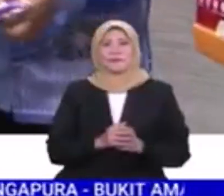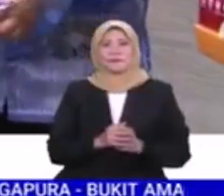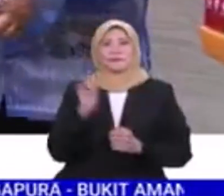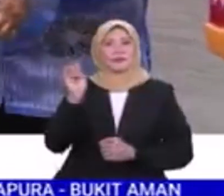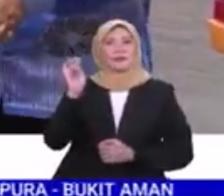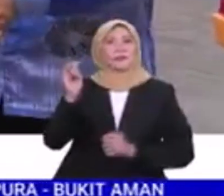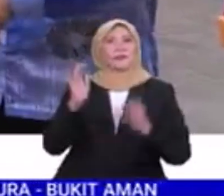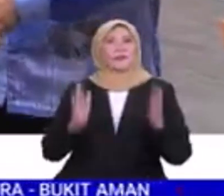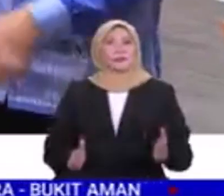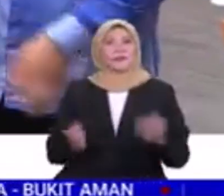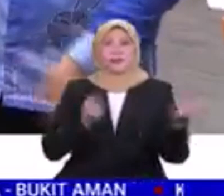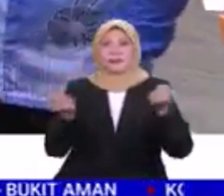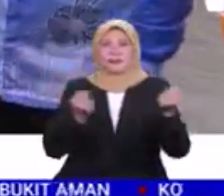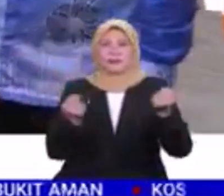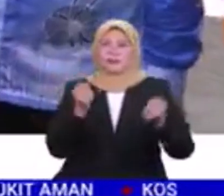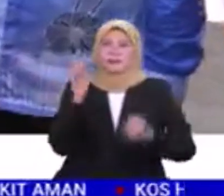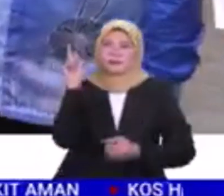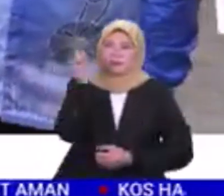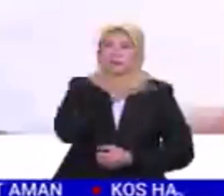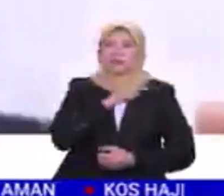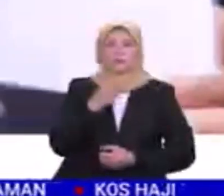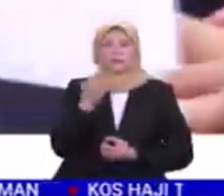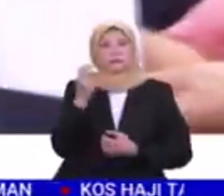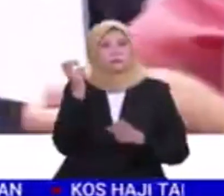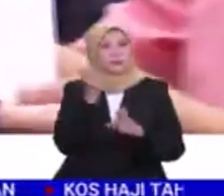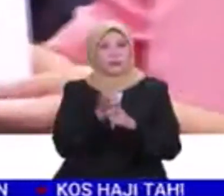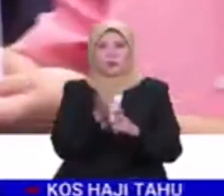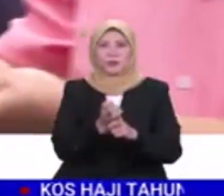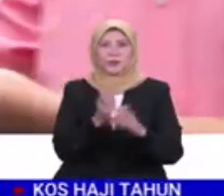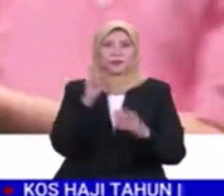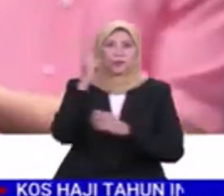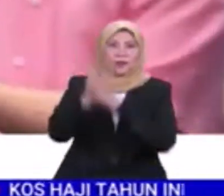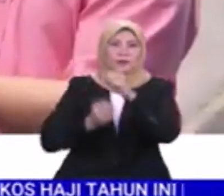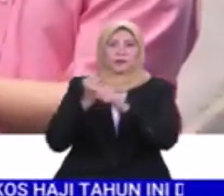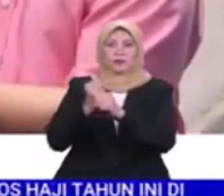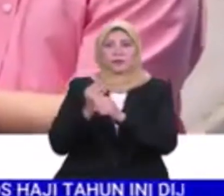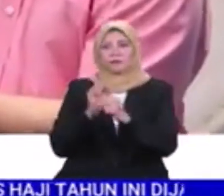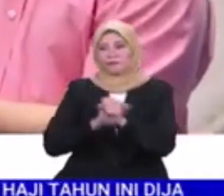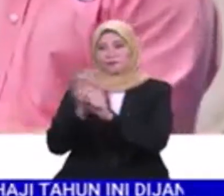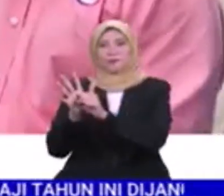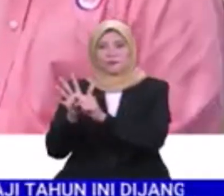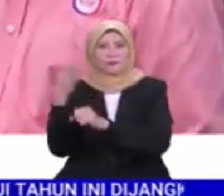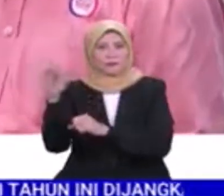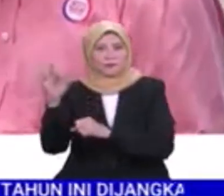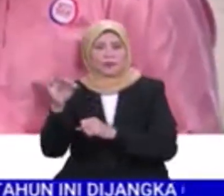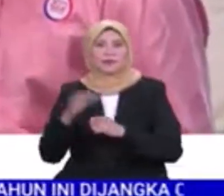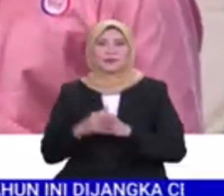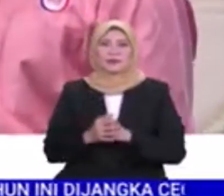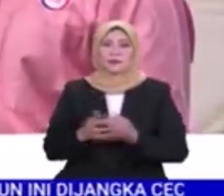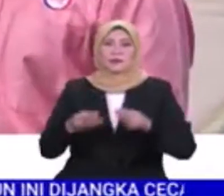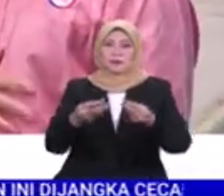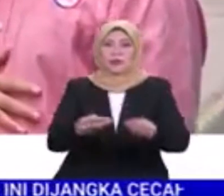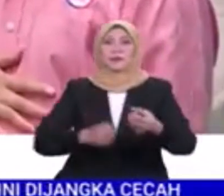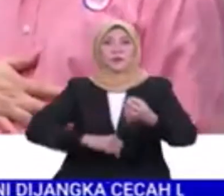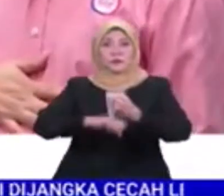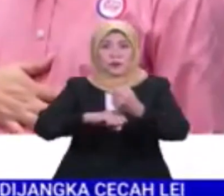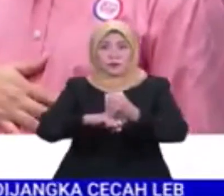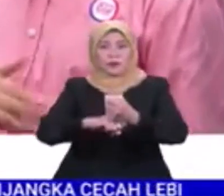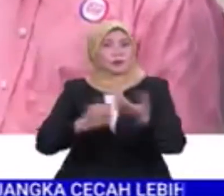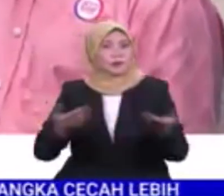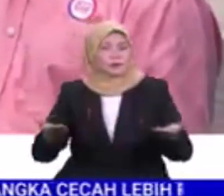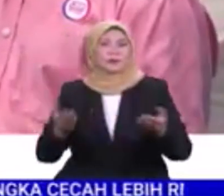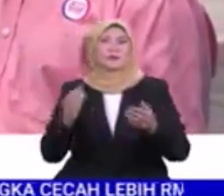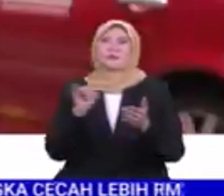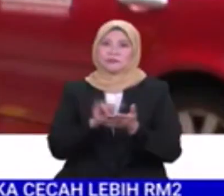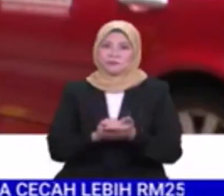pemandu teksi antara yang teruk terjejas sepanjang 2 tahun berdepan pandemik COVID-19. Justru pemberian sumbangan tersebut adalah